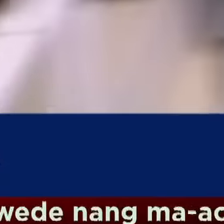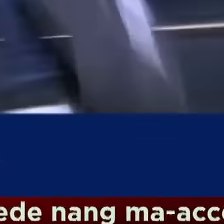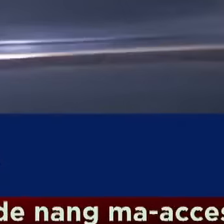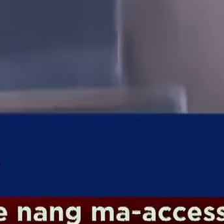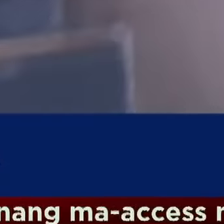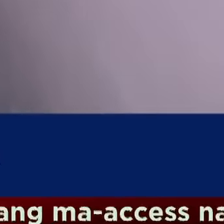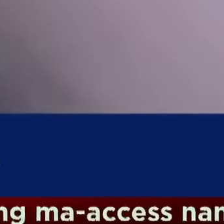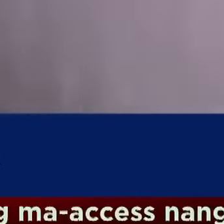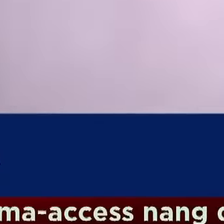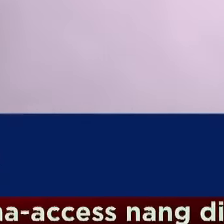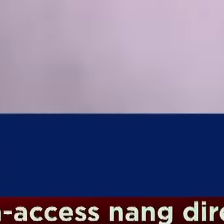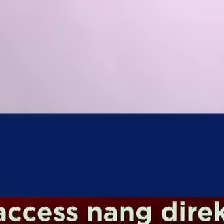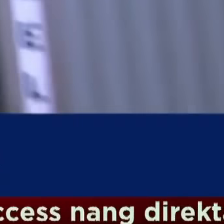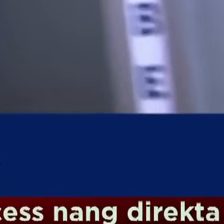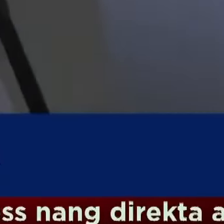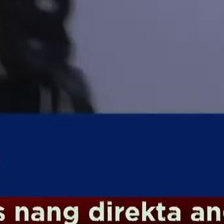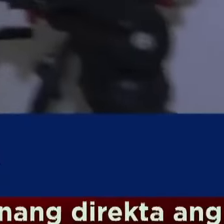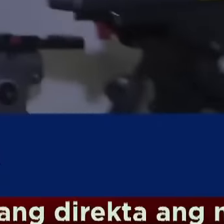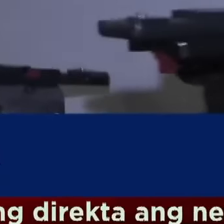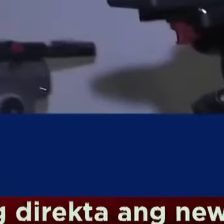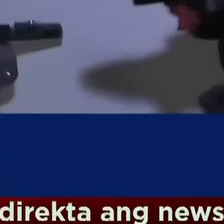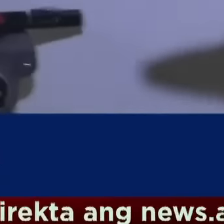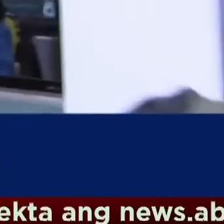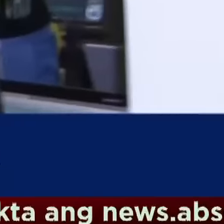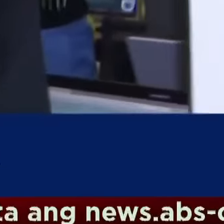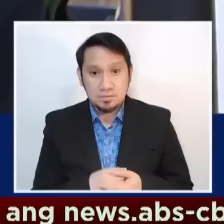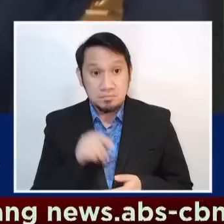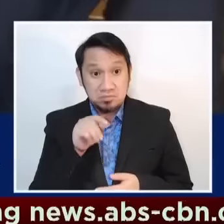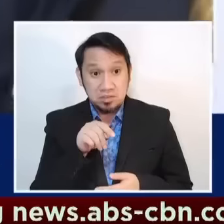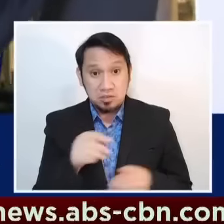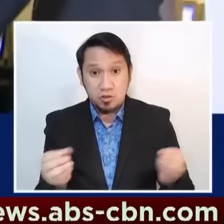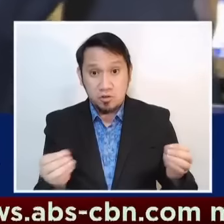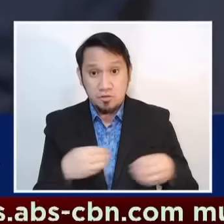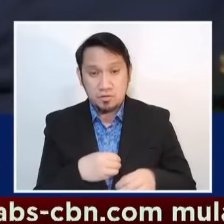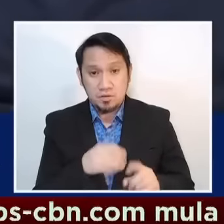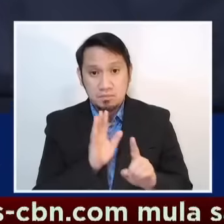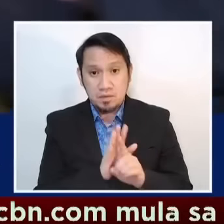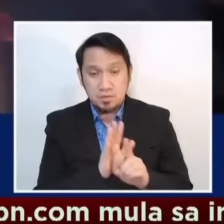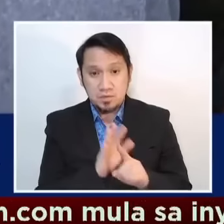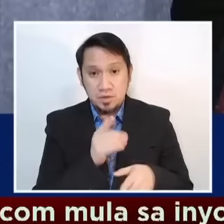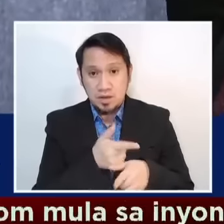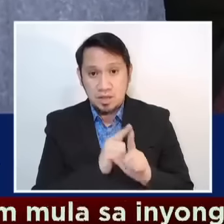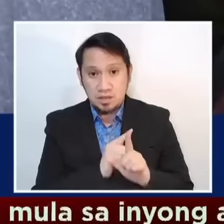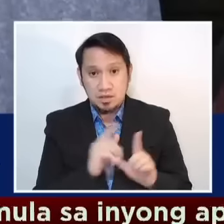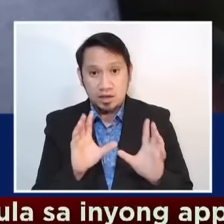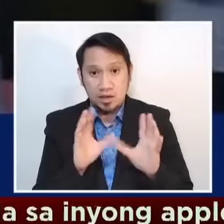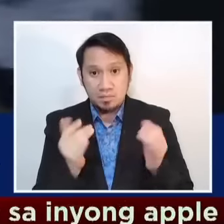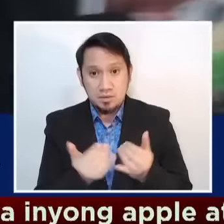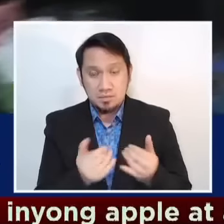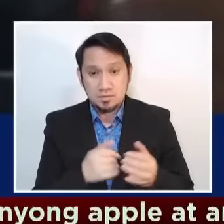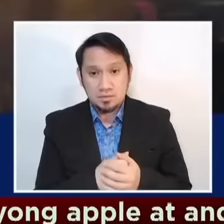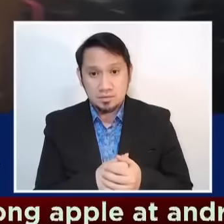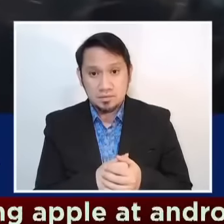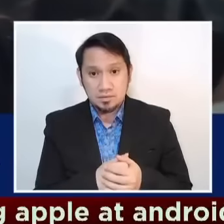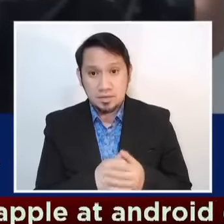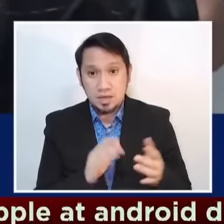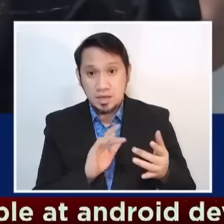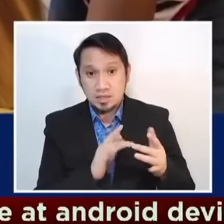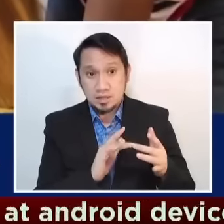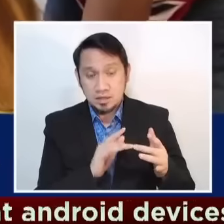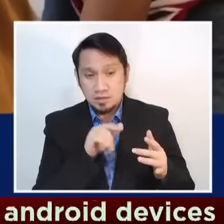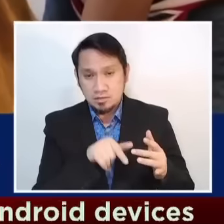Group ang gusaling ito sa Pasig City. Dito nag-oopisina ang Populous Lending Corporation, isang online lending agency o